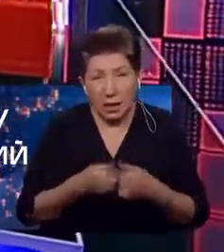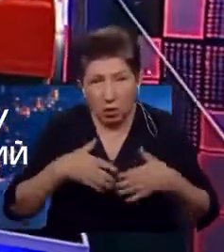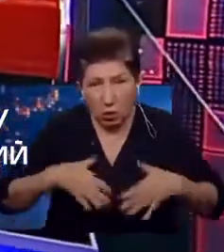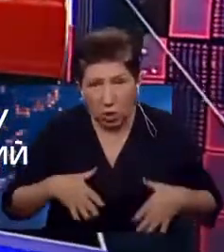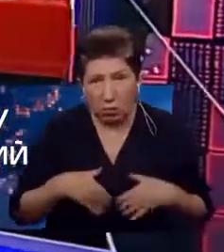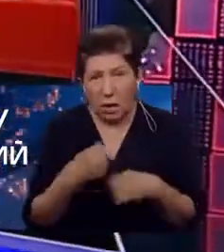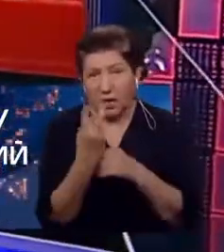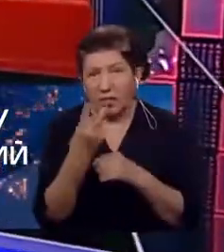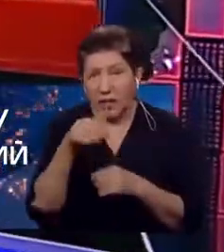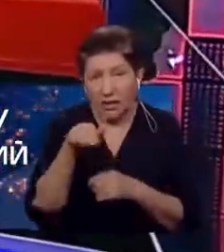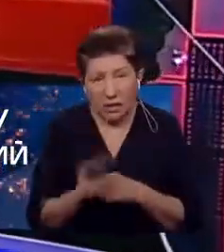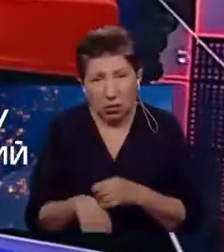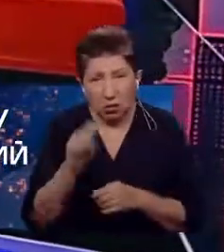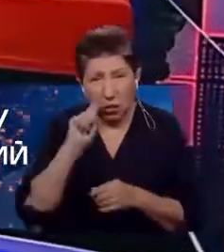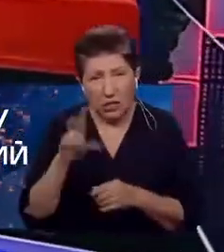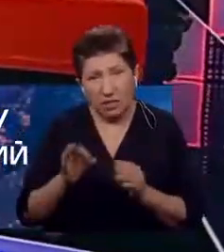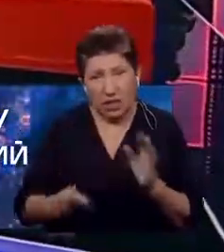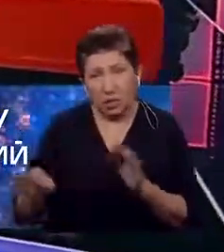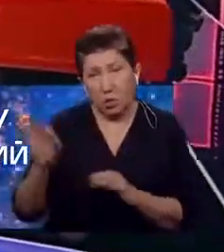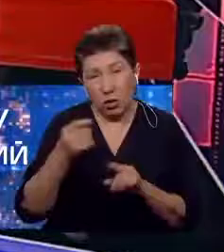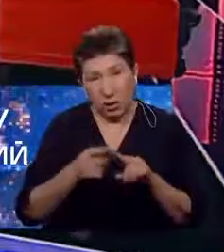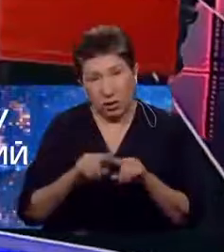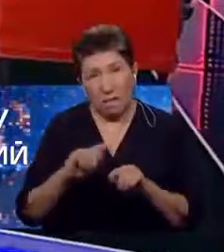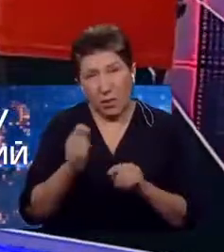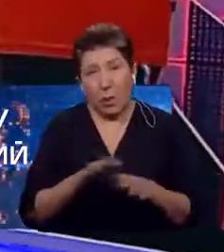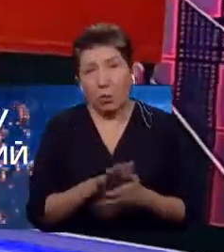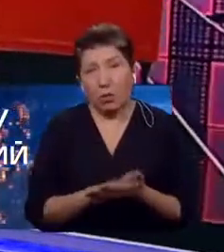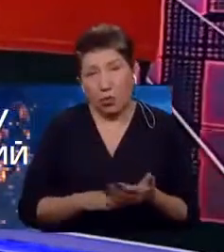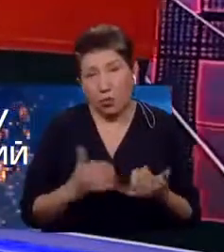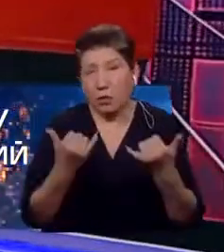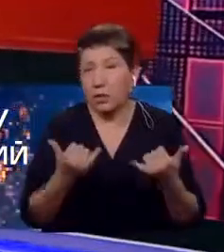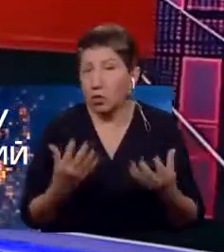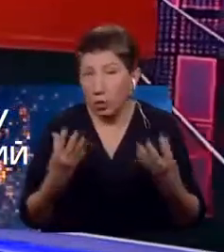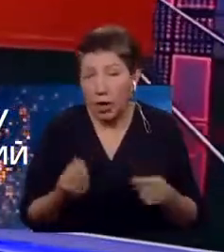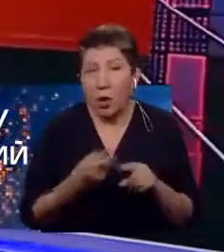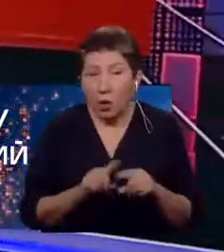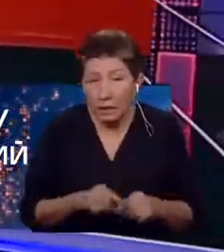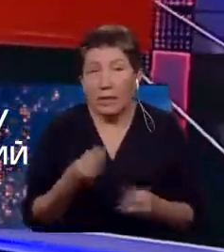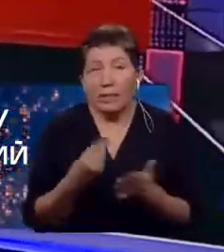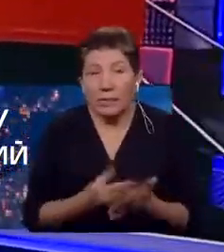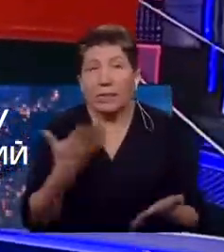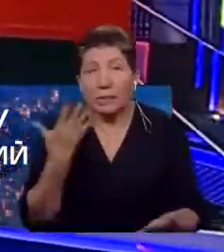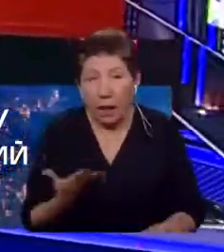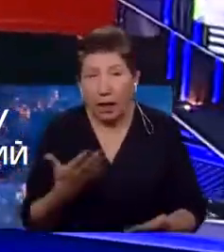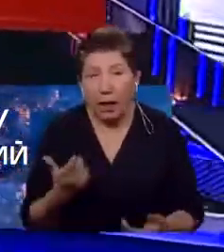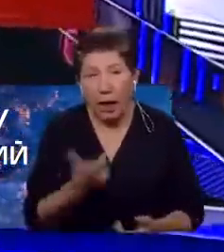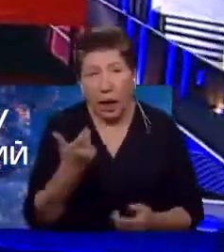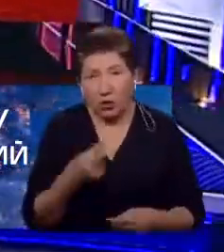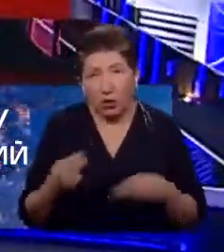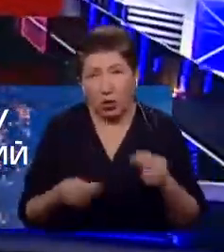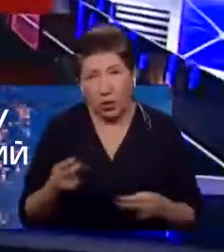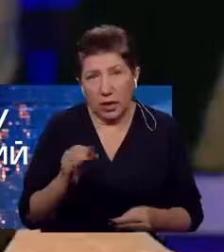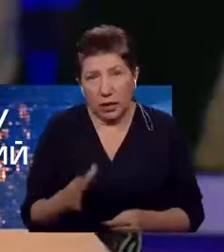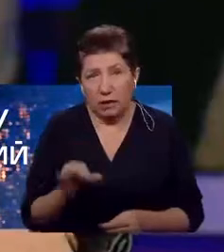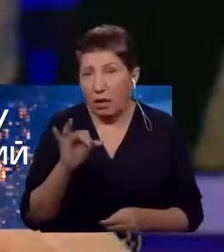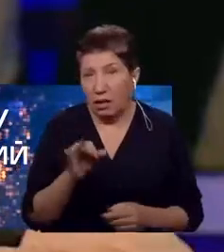12 тисяч українців на Сході. І ця війна продовжується на сьогоднішній день. Оце ціна газових контрактів.